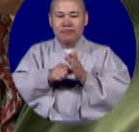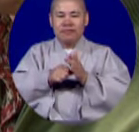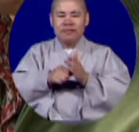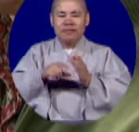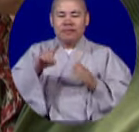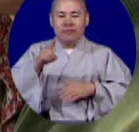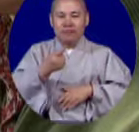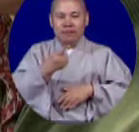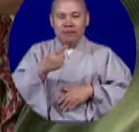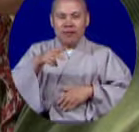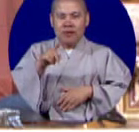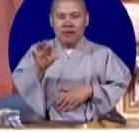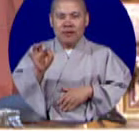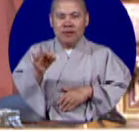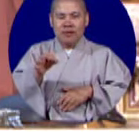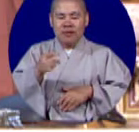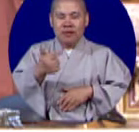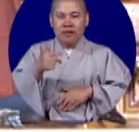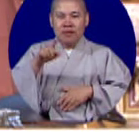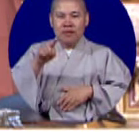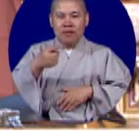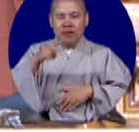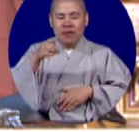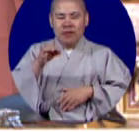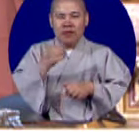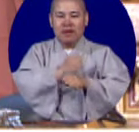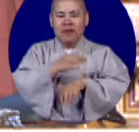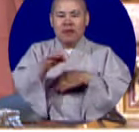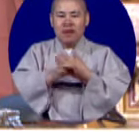백전백승을 하면 굉장히 영웅이라고 그러는데,